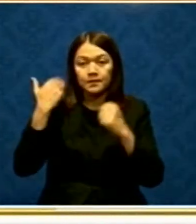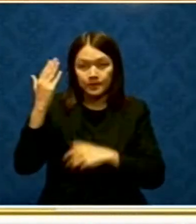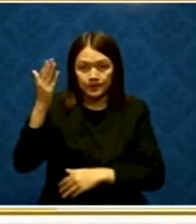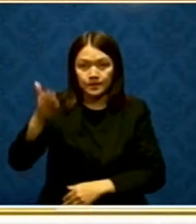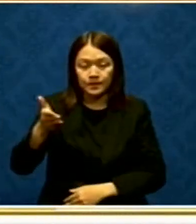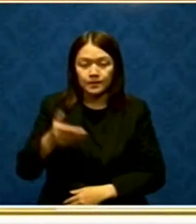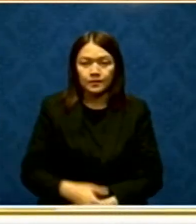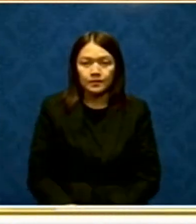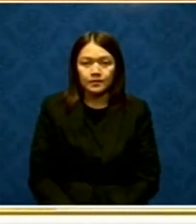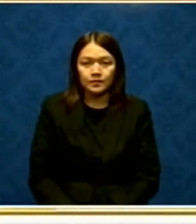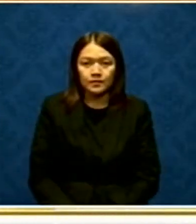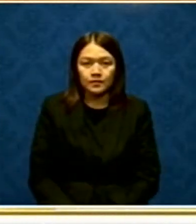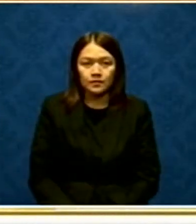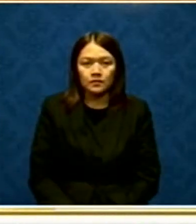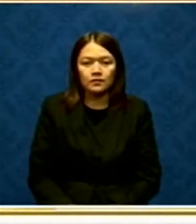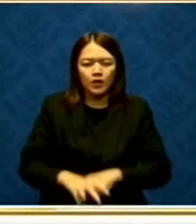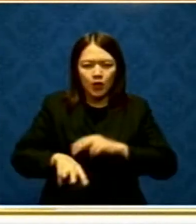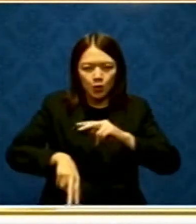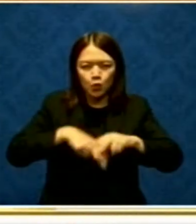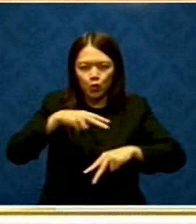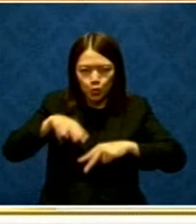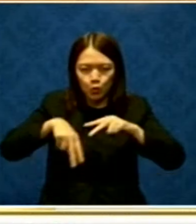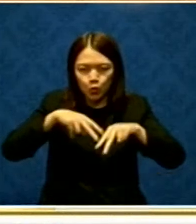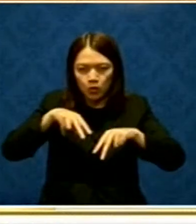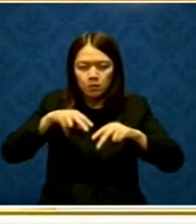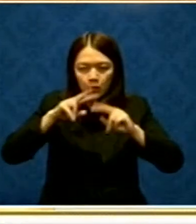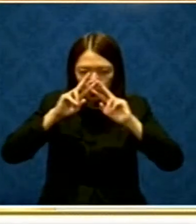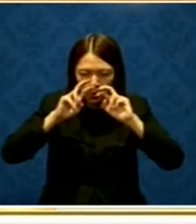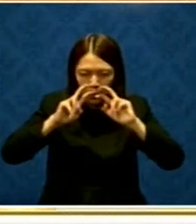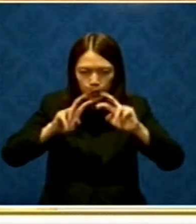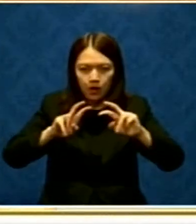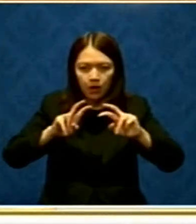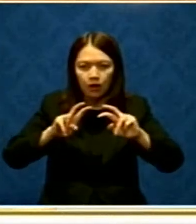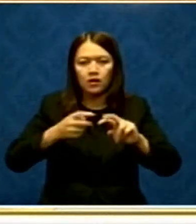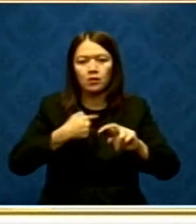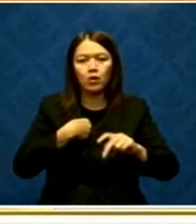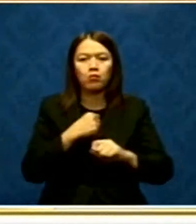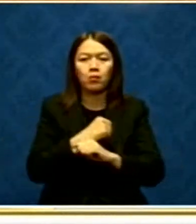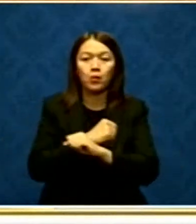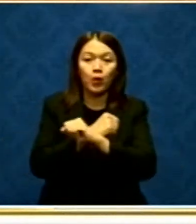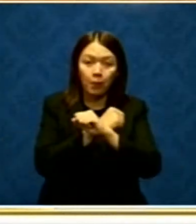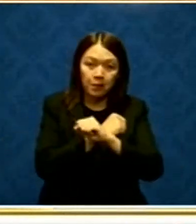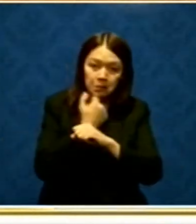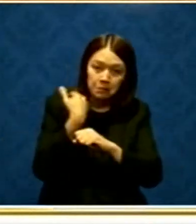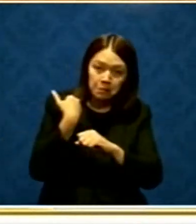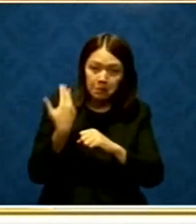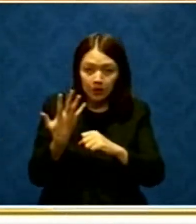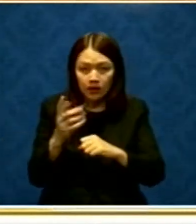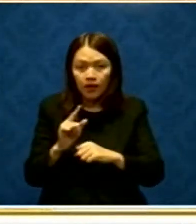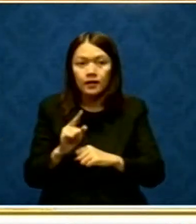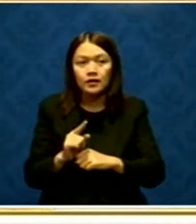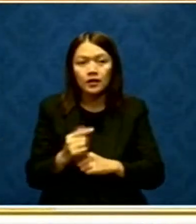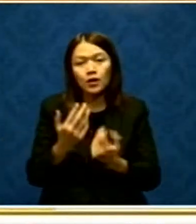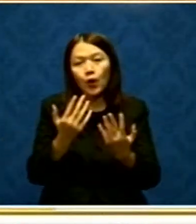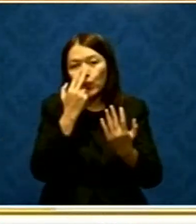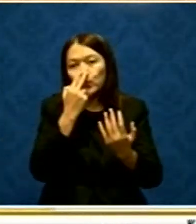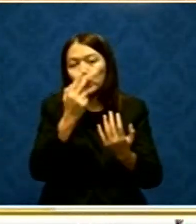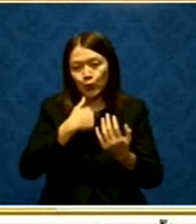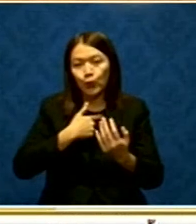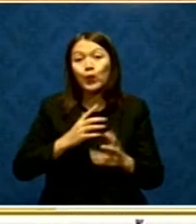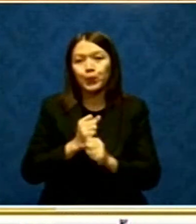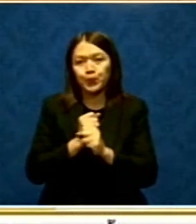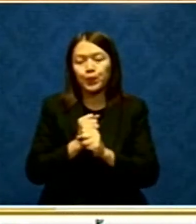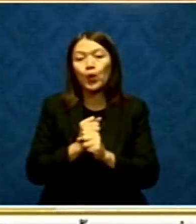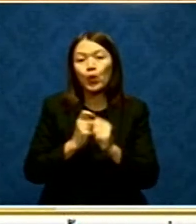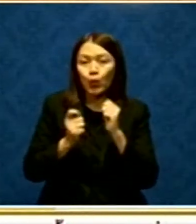ผมเรียนว่าถ้ามันตรวจสอบกันถึงขั้นนั้นแล้วเนี่ยท่านก็มาดูว่าผมจะปกป้องไหมผมจะปกป้องไหมหรือผมจะลงโ